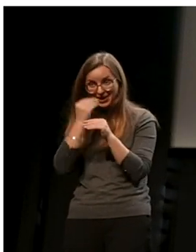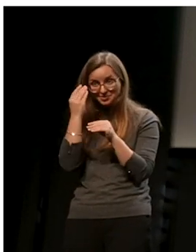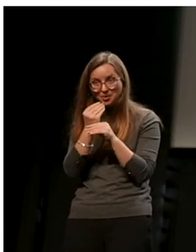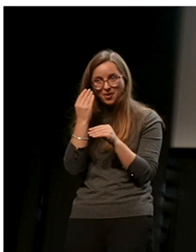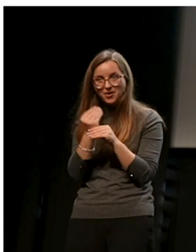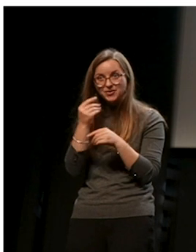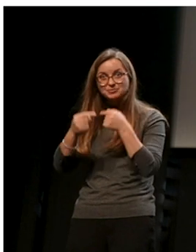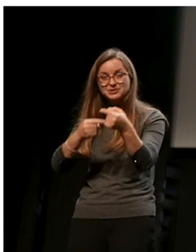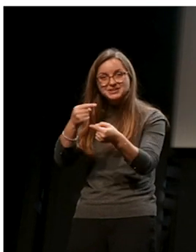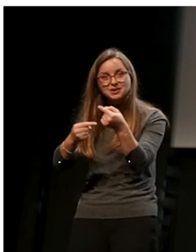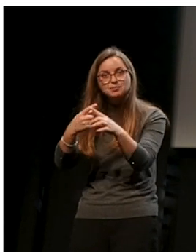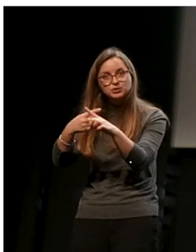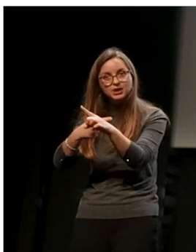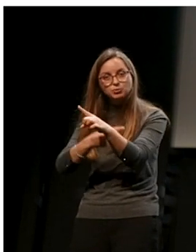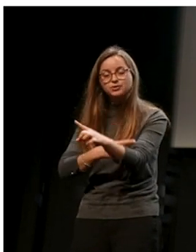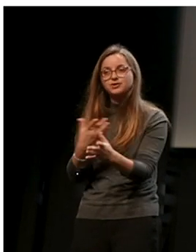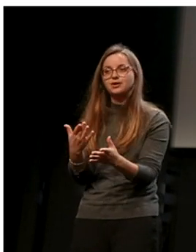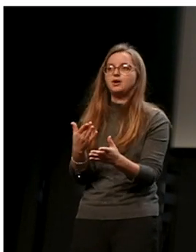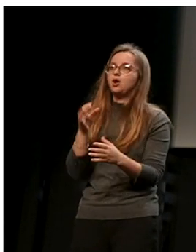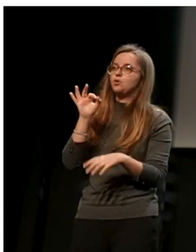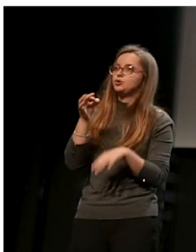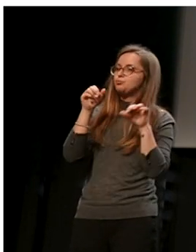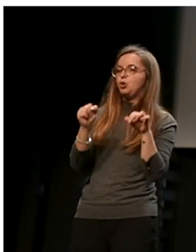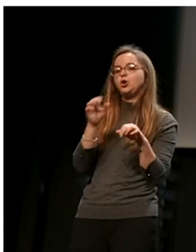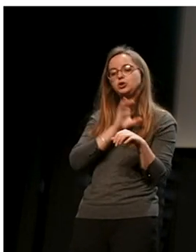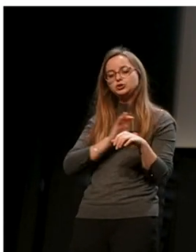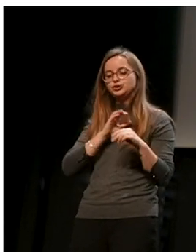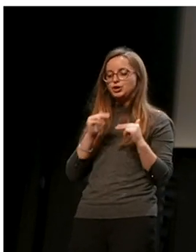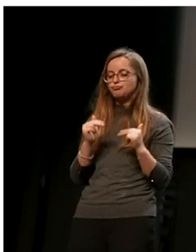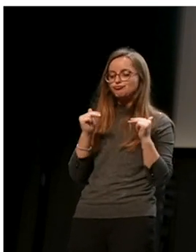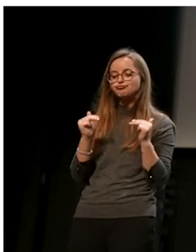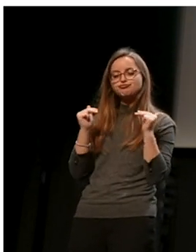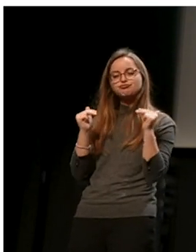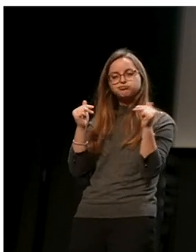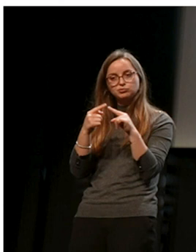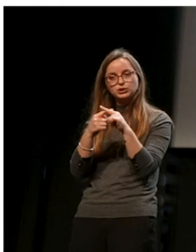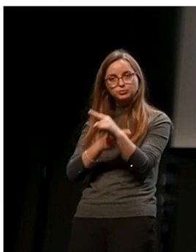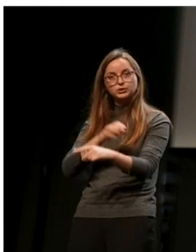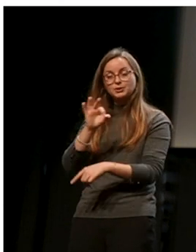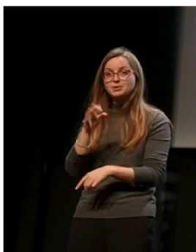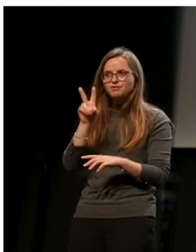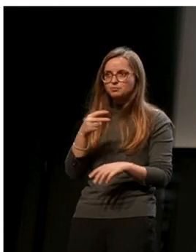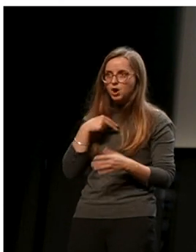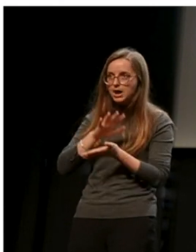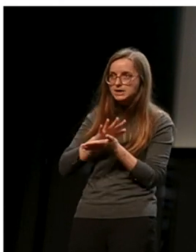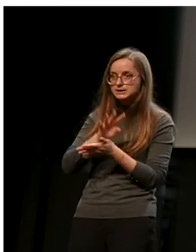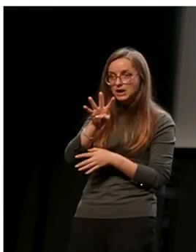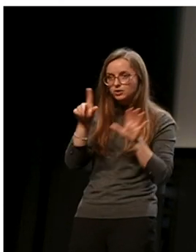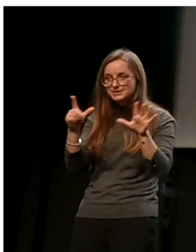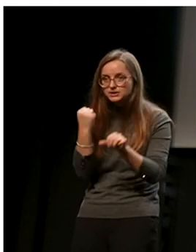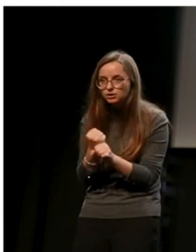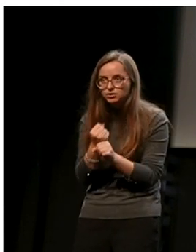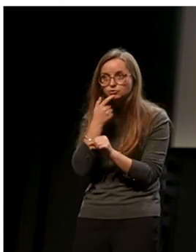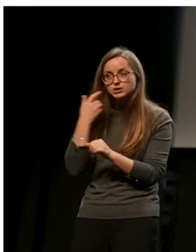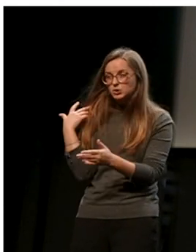trucs-là, j'apprends au fur et à mesure. Alors des fois, j'arrive à être un peu moins mauvais et je commence à progresser. Et j'ai 47 ans, donc c'est tout un métier.